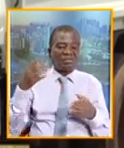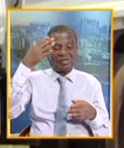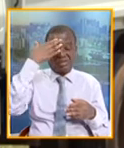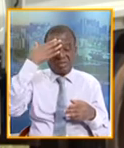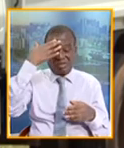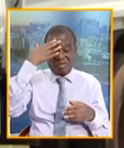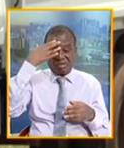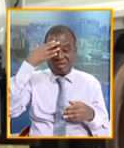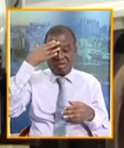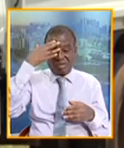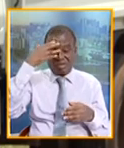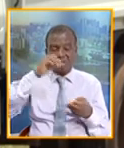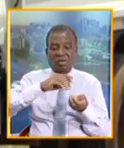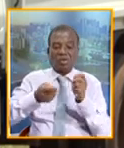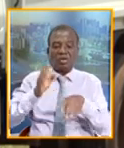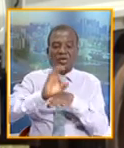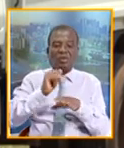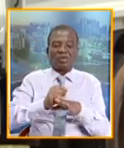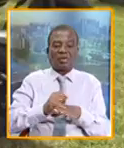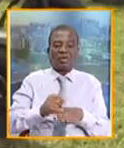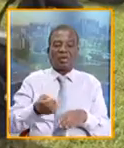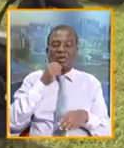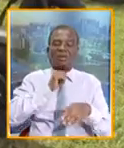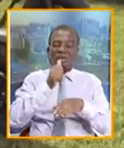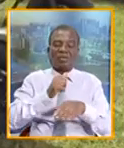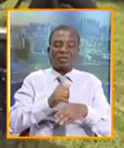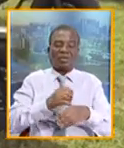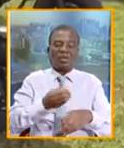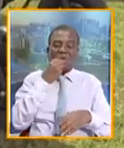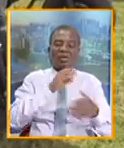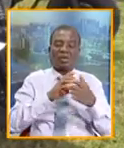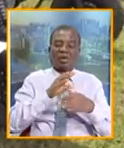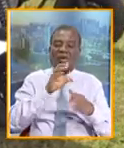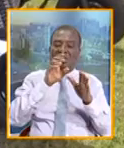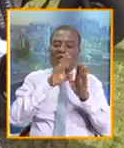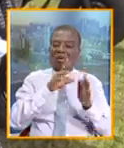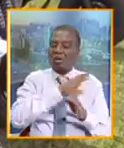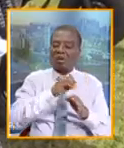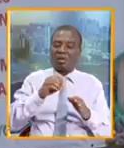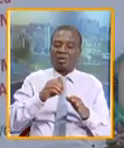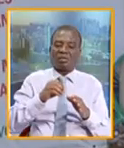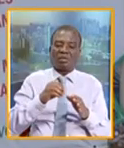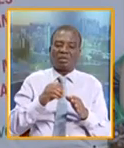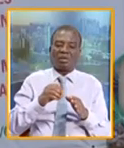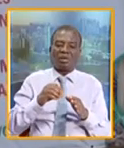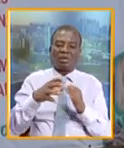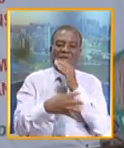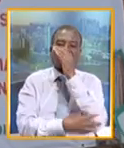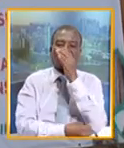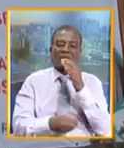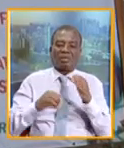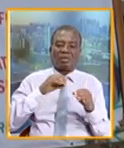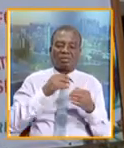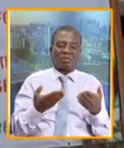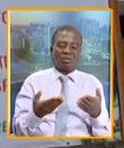savoir l'élimination de la Côte d'Ivoire de l'insécurité alimentaire sévère et l'inversion de la pauvreté en milieu